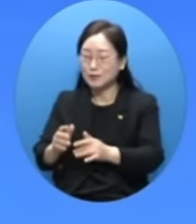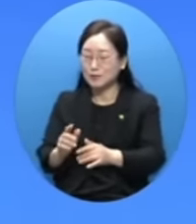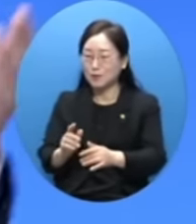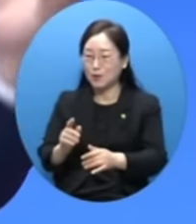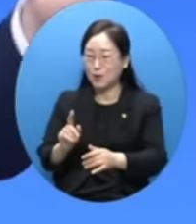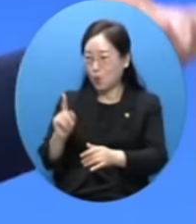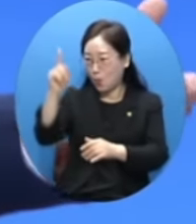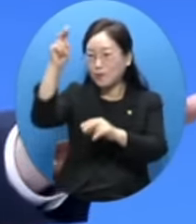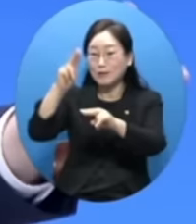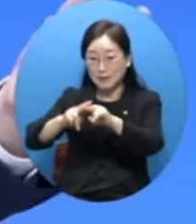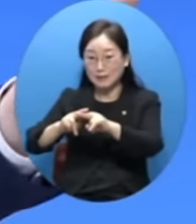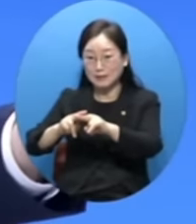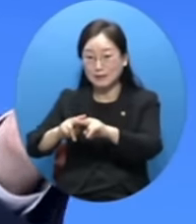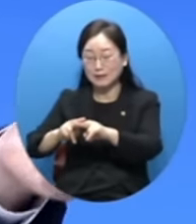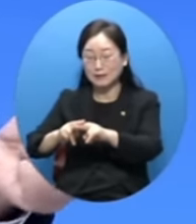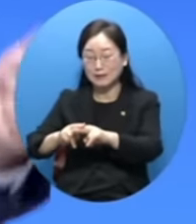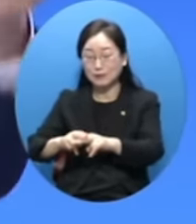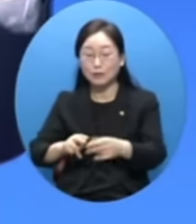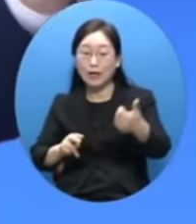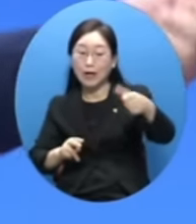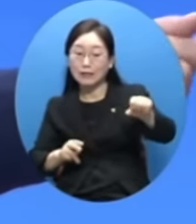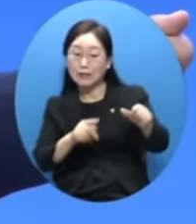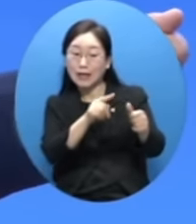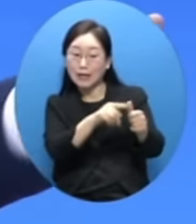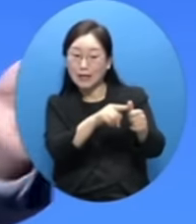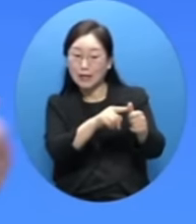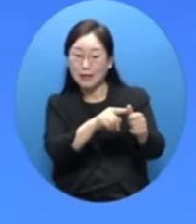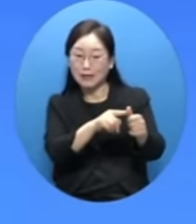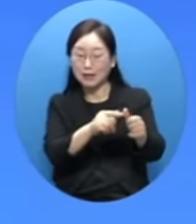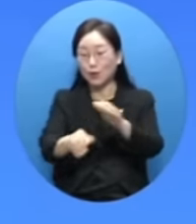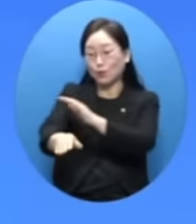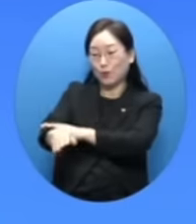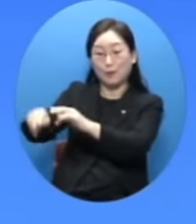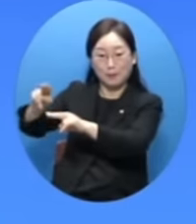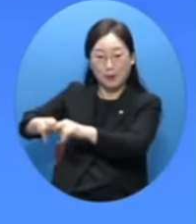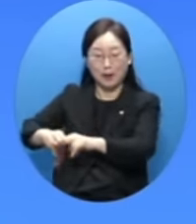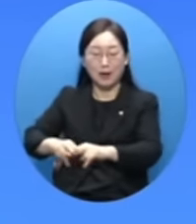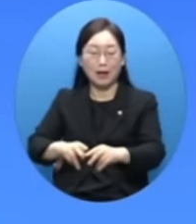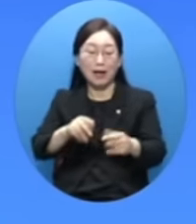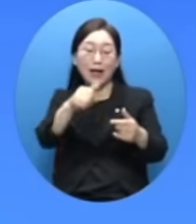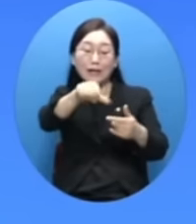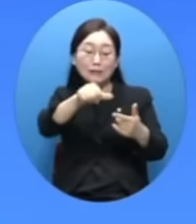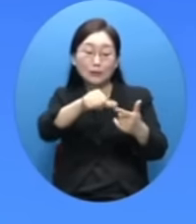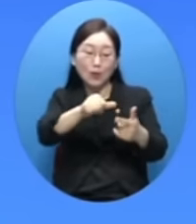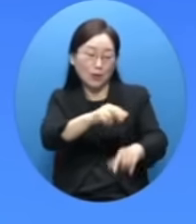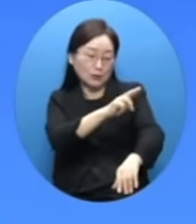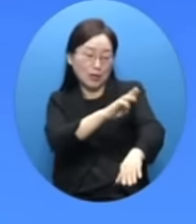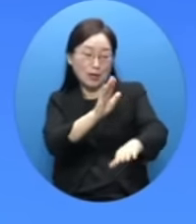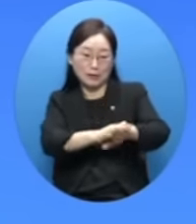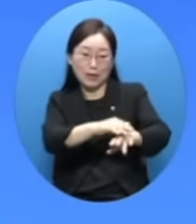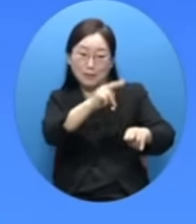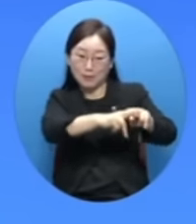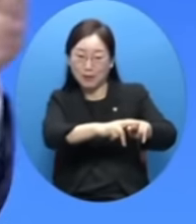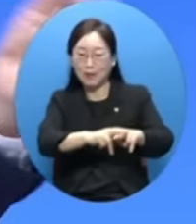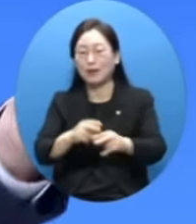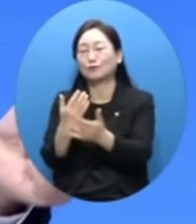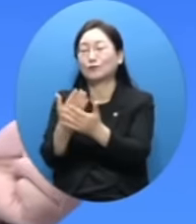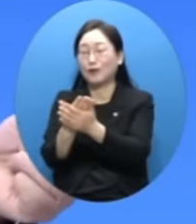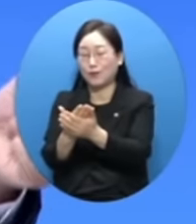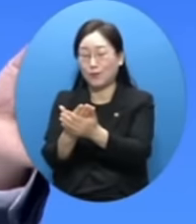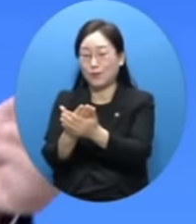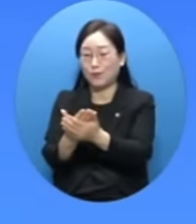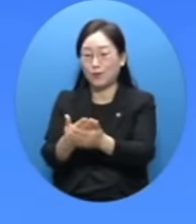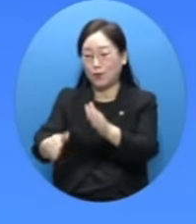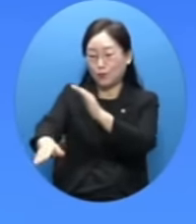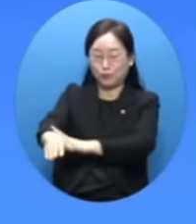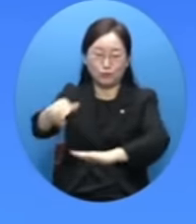높아지시면 제 아들 하나는 우편에, 하나는 좌편에, 우리나라의 조선시대로 말하면